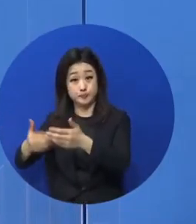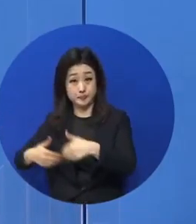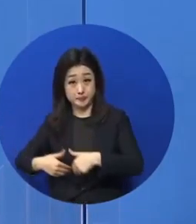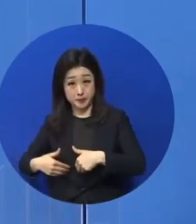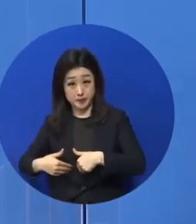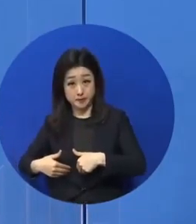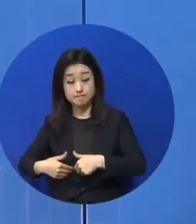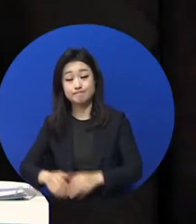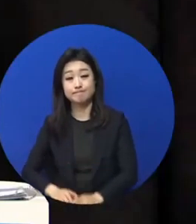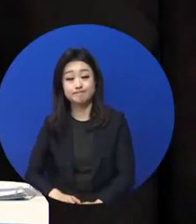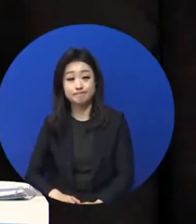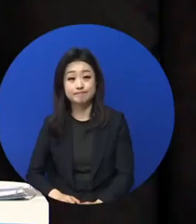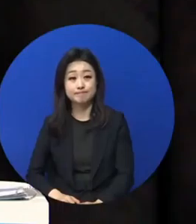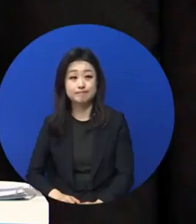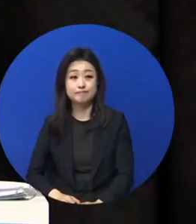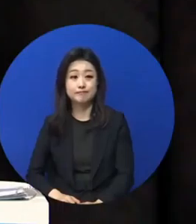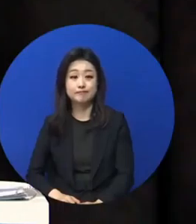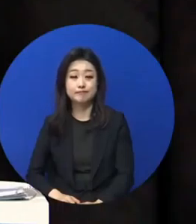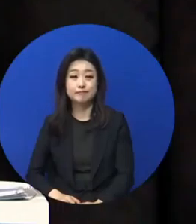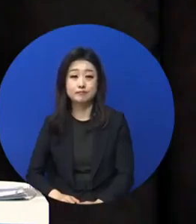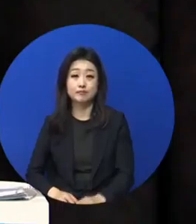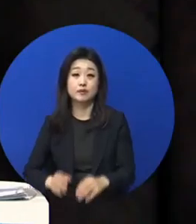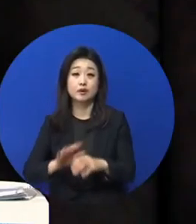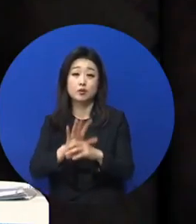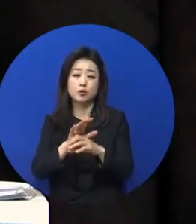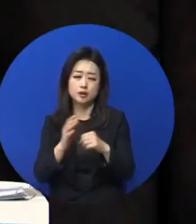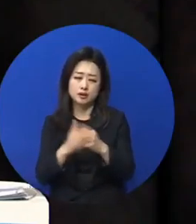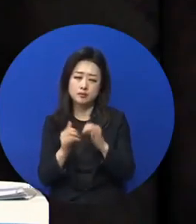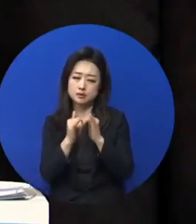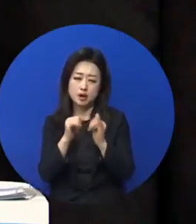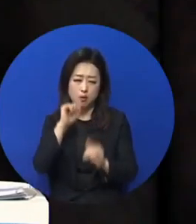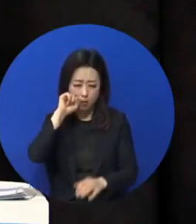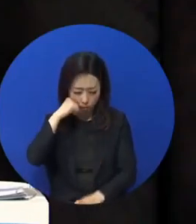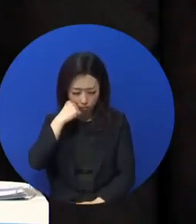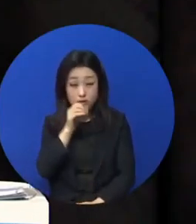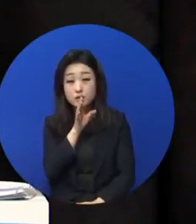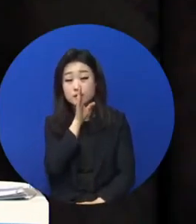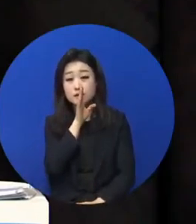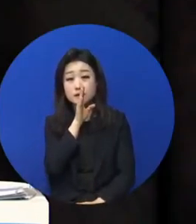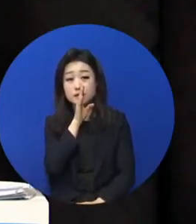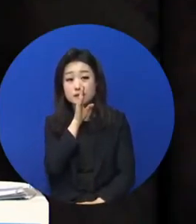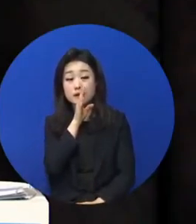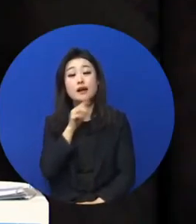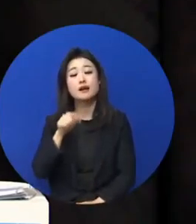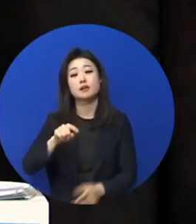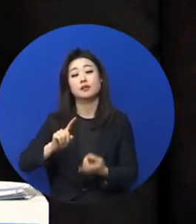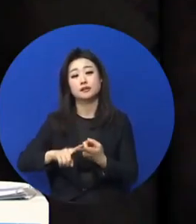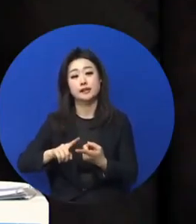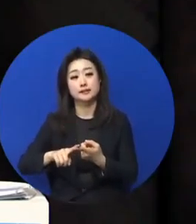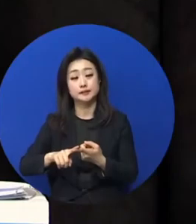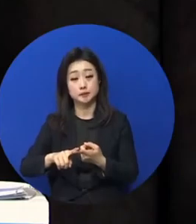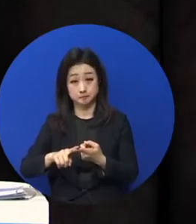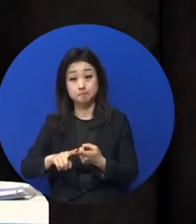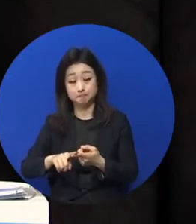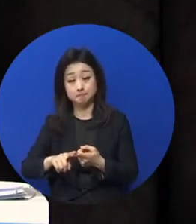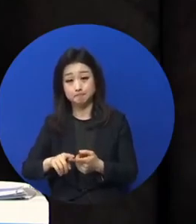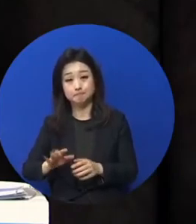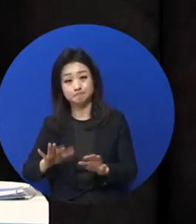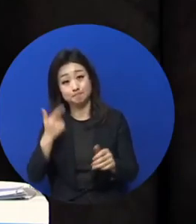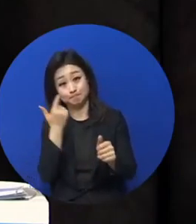된다고 생각합니다. 네, 코로나19에 이제 정말 우리 사회가 어려운데 더 어려운 분들은 더 어려워지는 상황 아니겠습니까? 그런 차원에서 아마 오늘